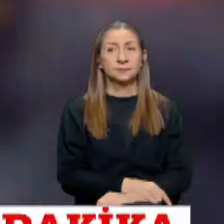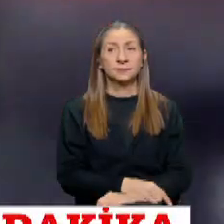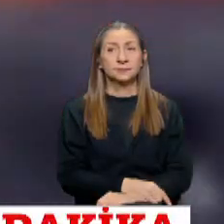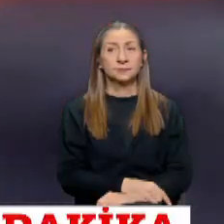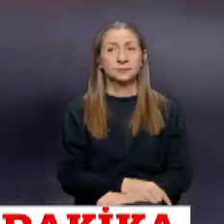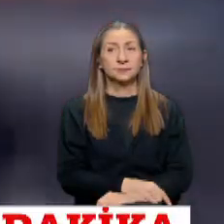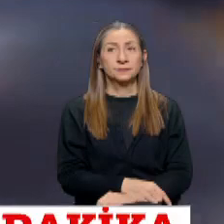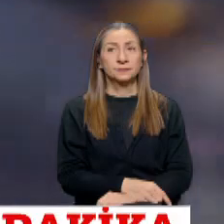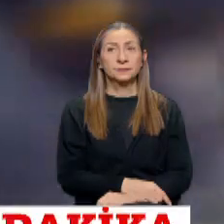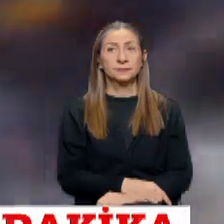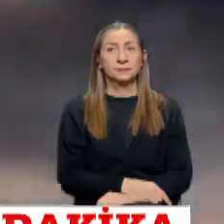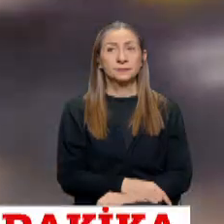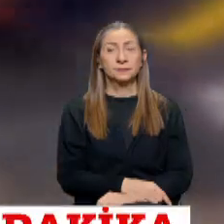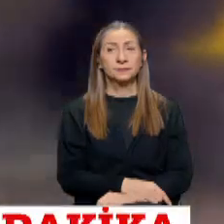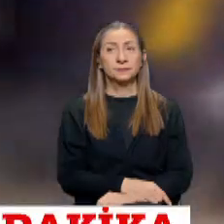buradan.